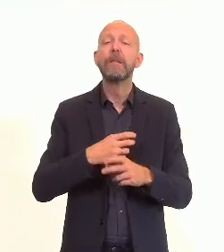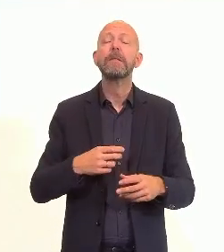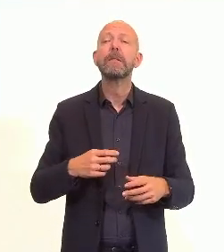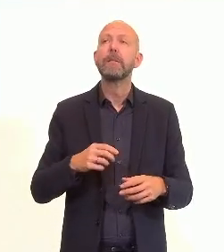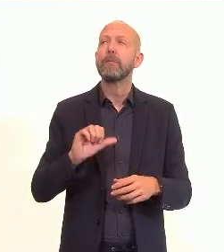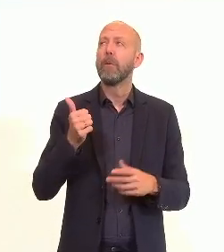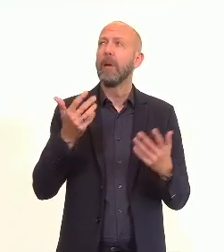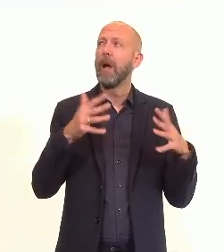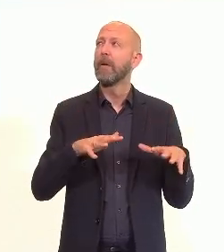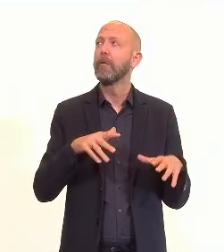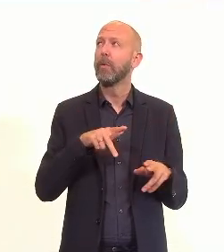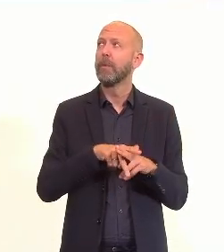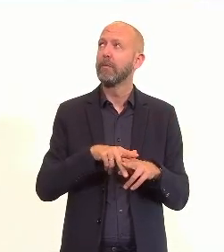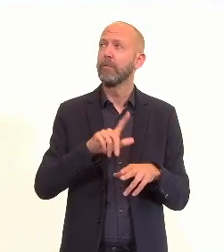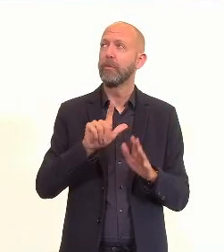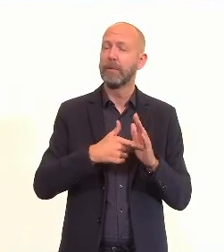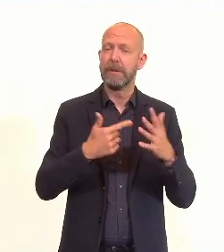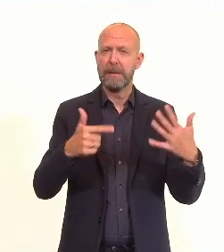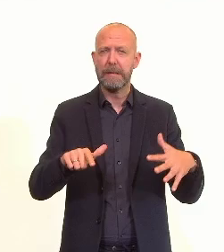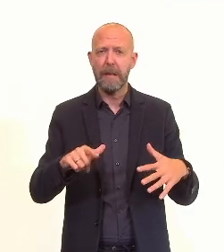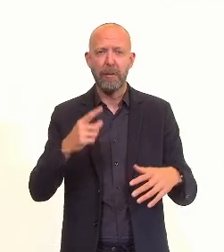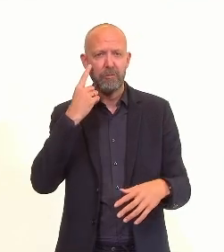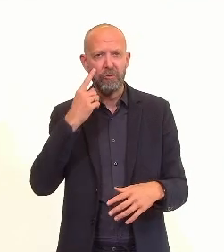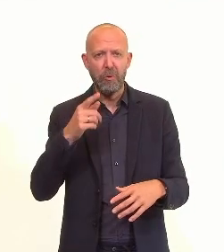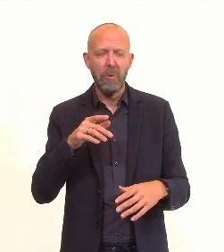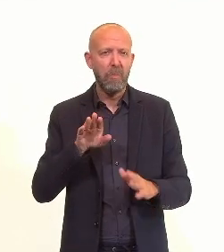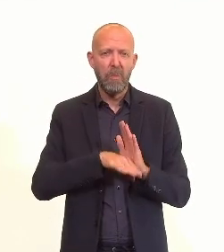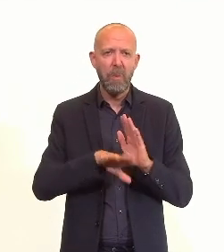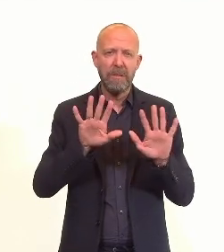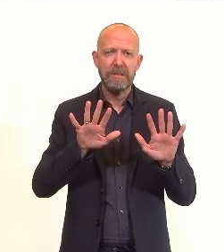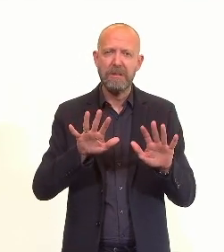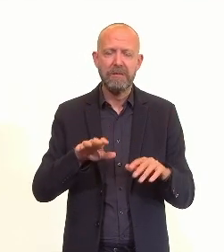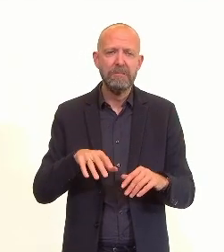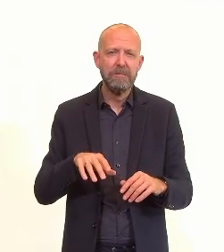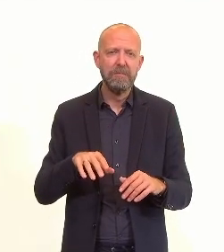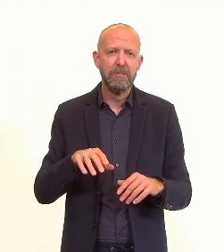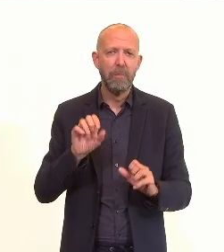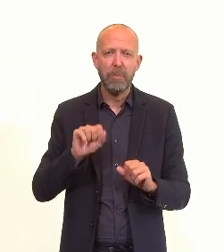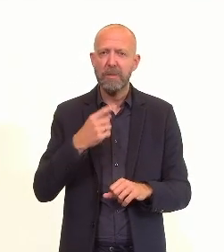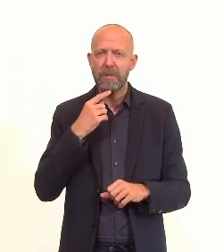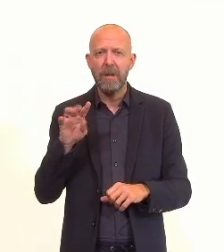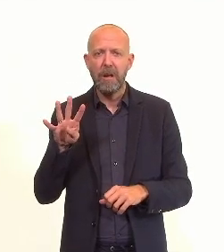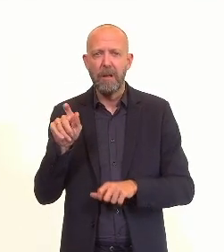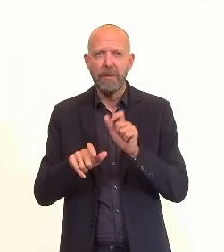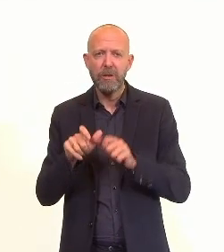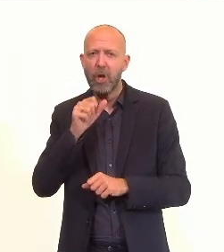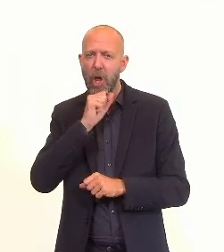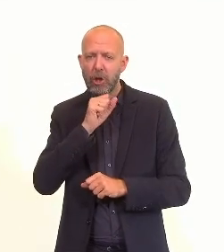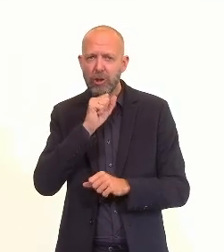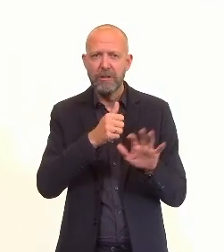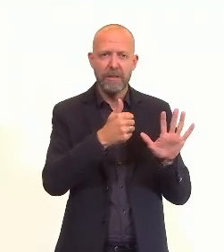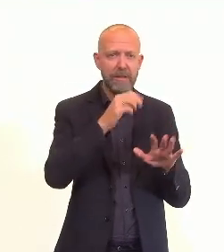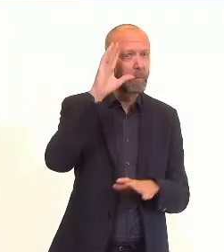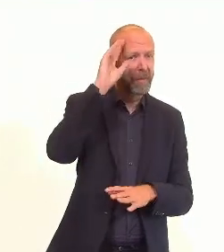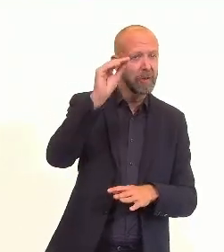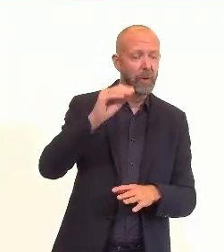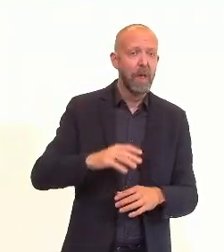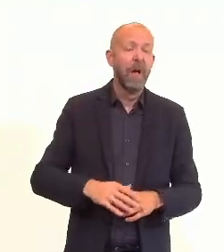début 2017. Je crois qu'on était à peine une dizaine. Il devait y avoir 4 personnes âgées, 6 professionnels.